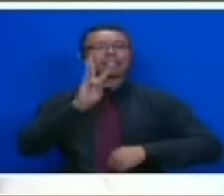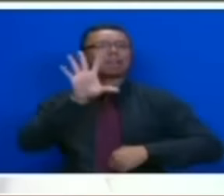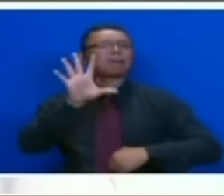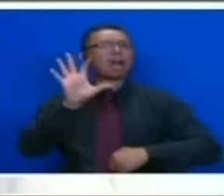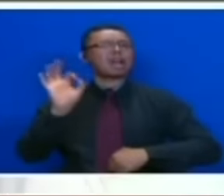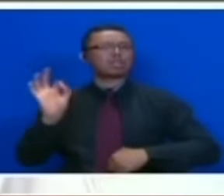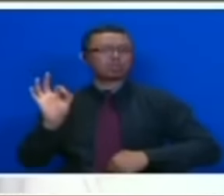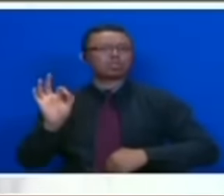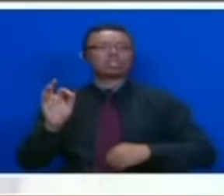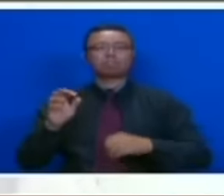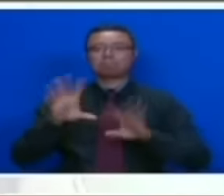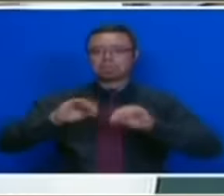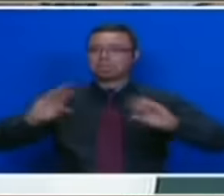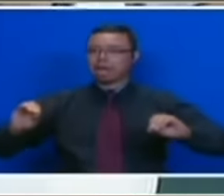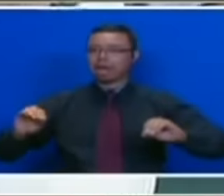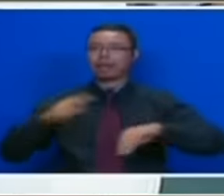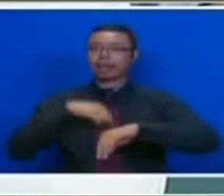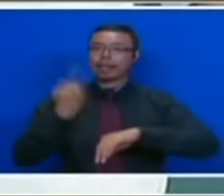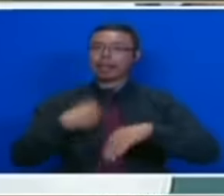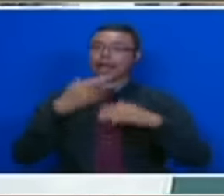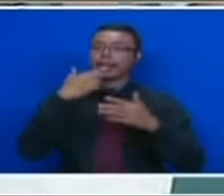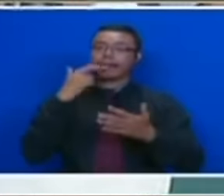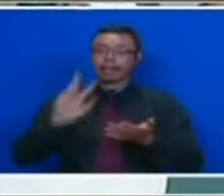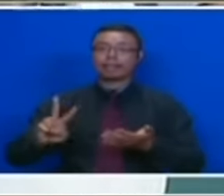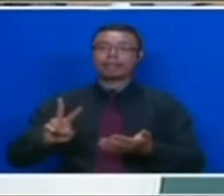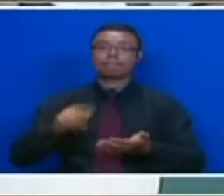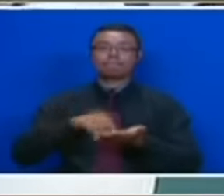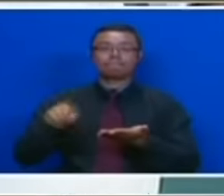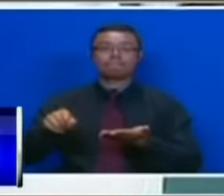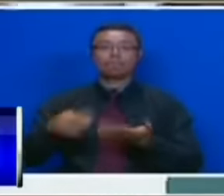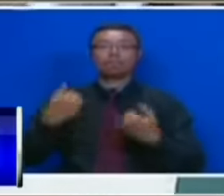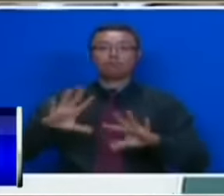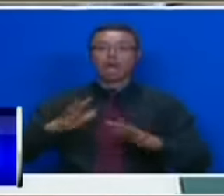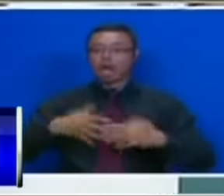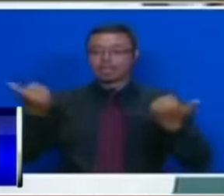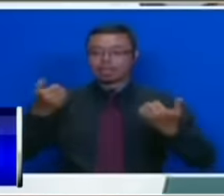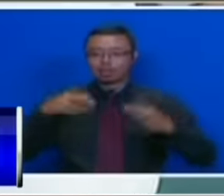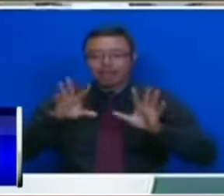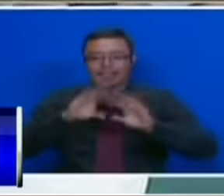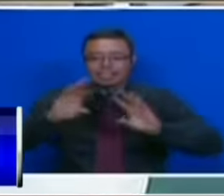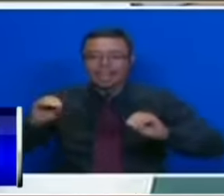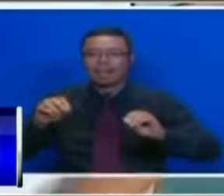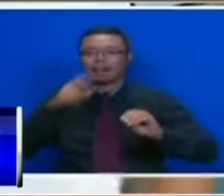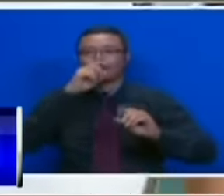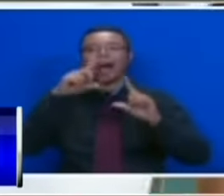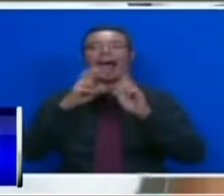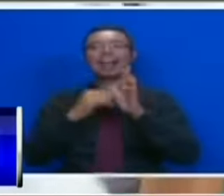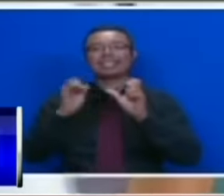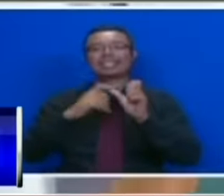OKOC. Kita yakin bahwa dengan hasil yang sudah dilakukan oleh Mas Anies, kita akan lebih baik ke